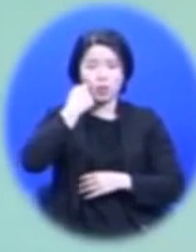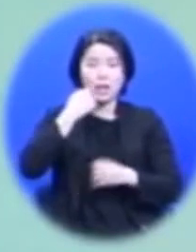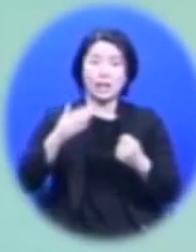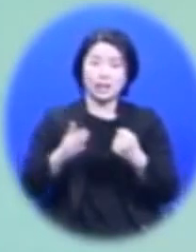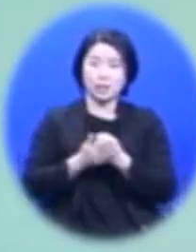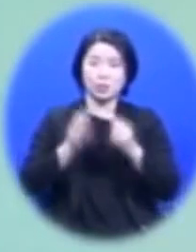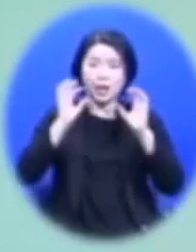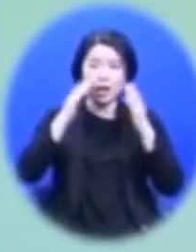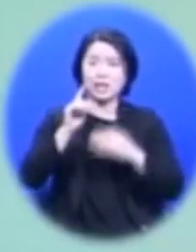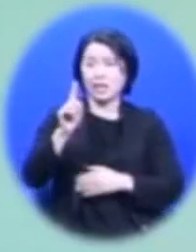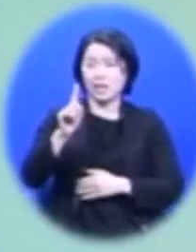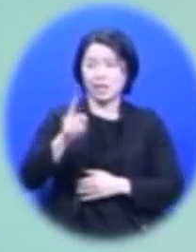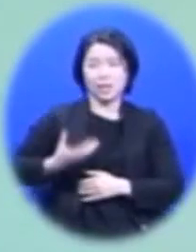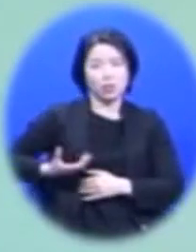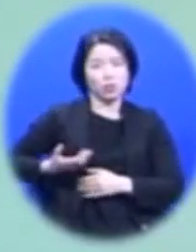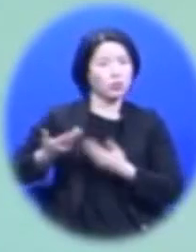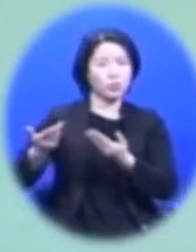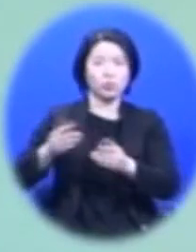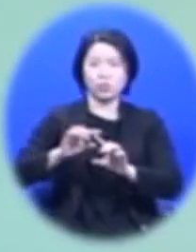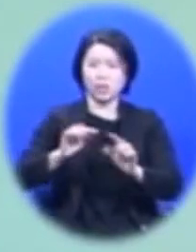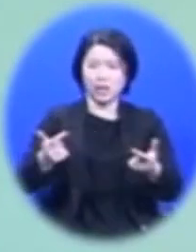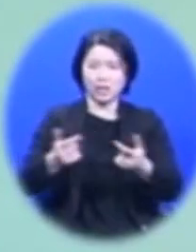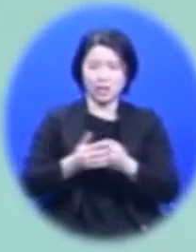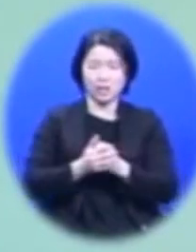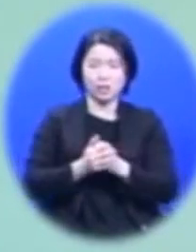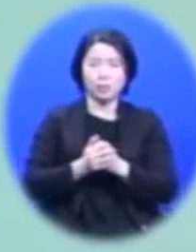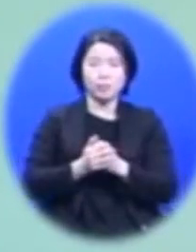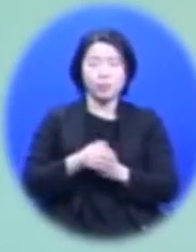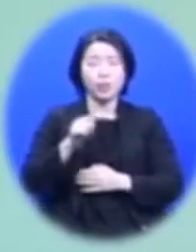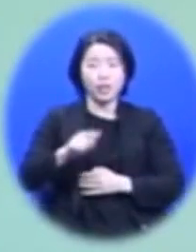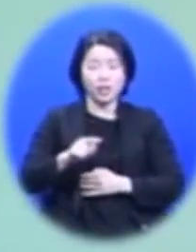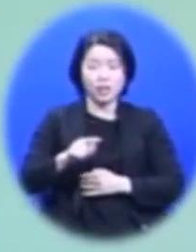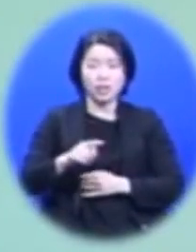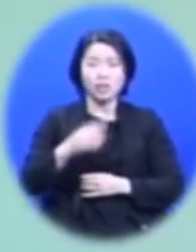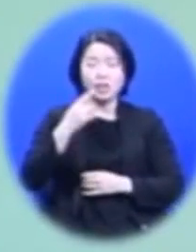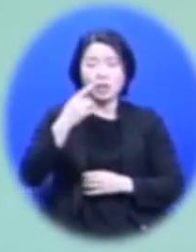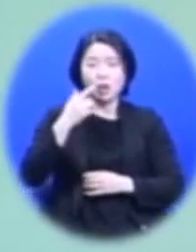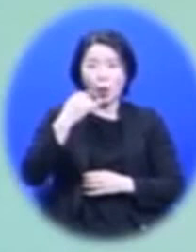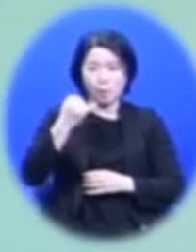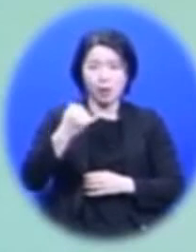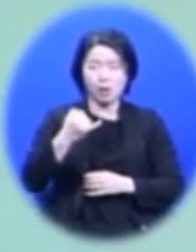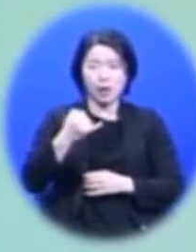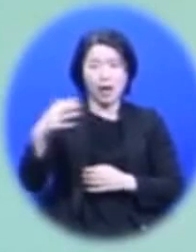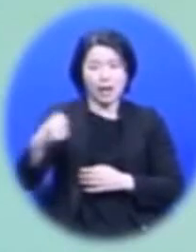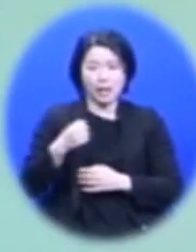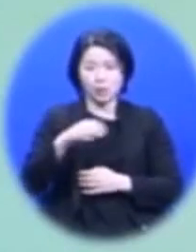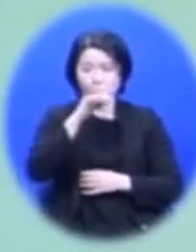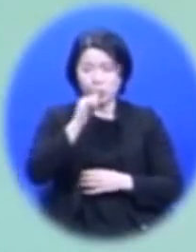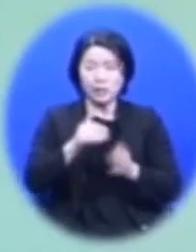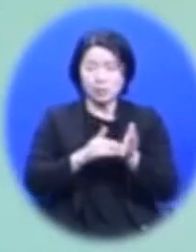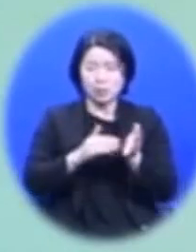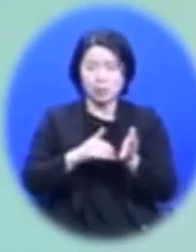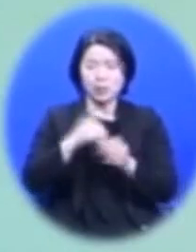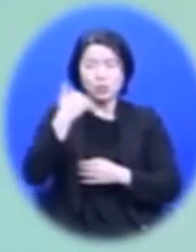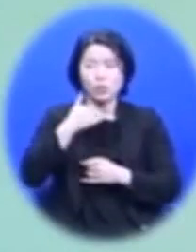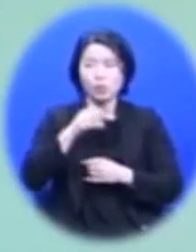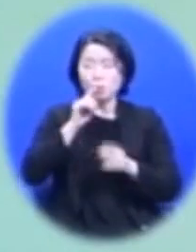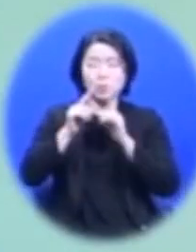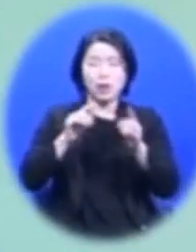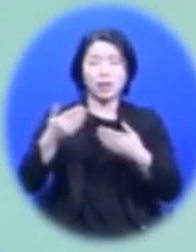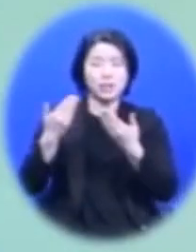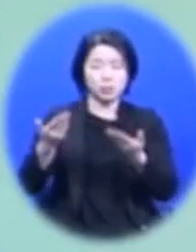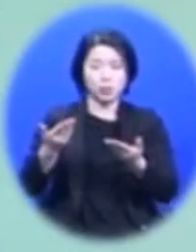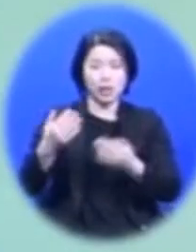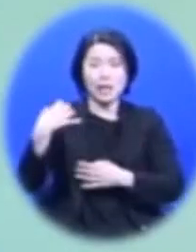아이 하나에게 젖을 주지 않았답니다. 이분만 가지고 있는 비밀, 누구에게도 털어놓지 못한 비밀, 담임